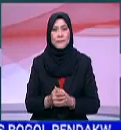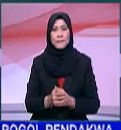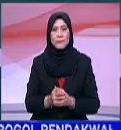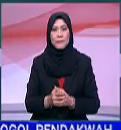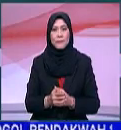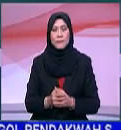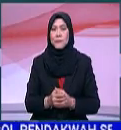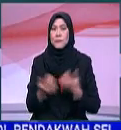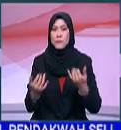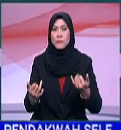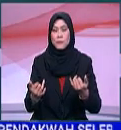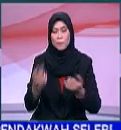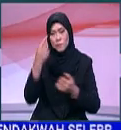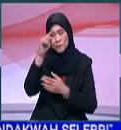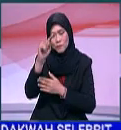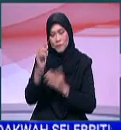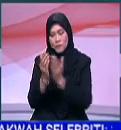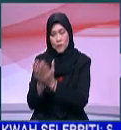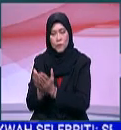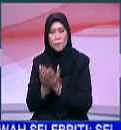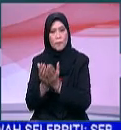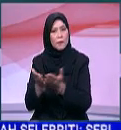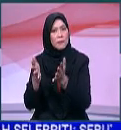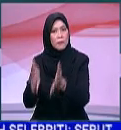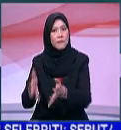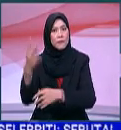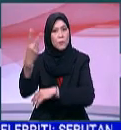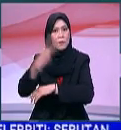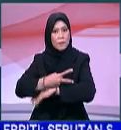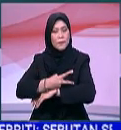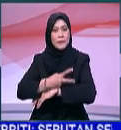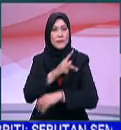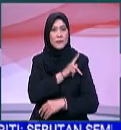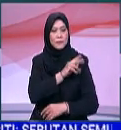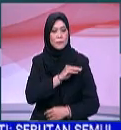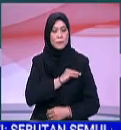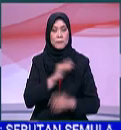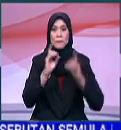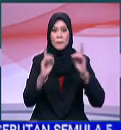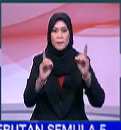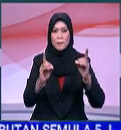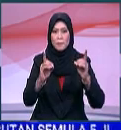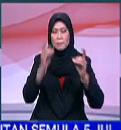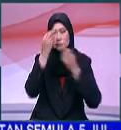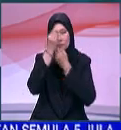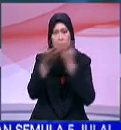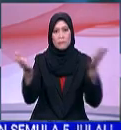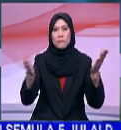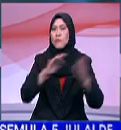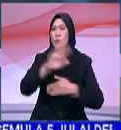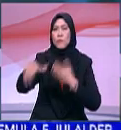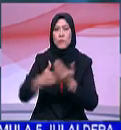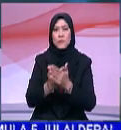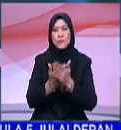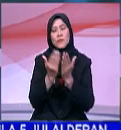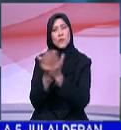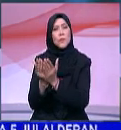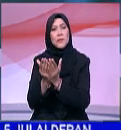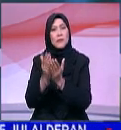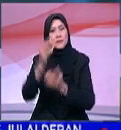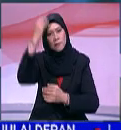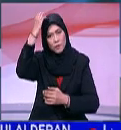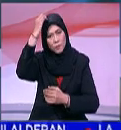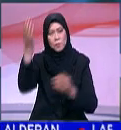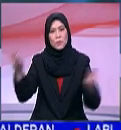ia mengambil gereja SIB sekolahan ngebaki lagi dua hari Kementerian Pendidikan memutuskan semua sekolah di Selangor ditutup mulai